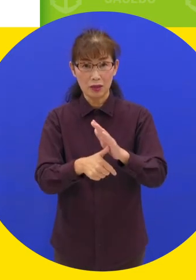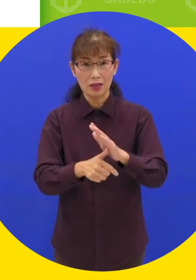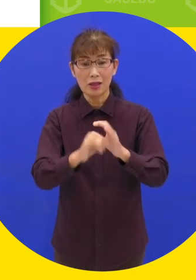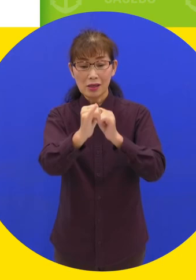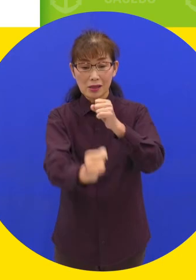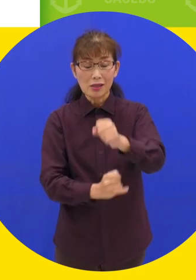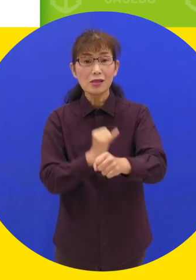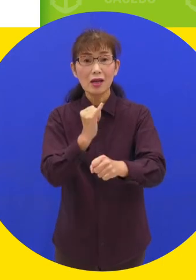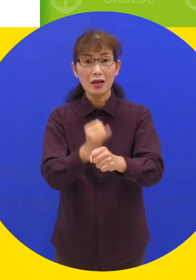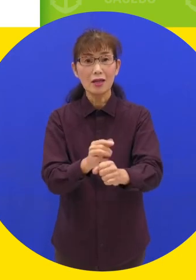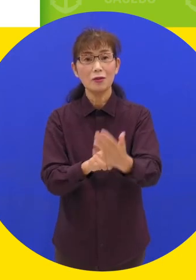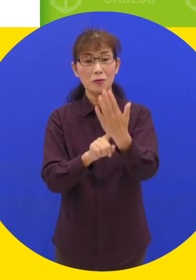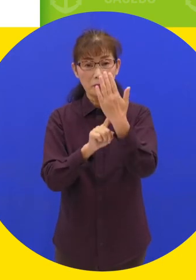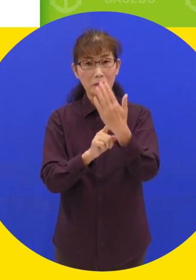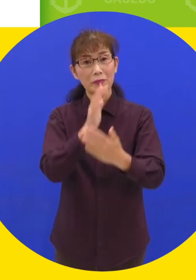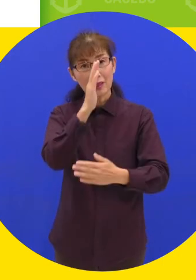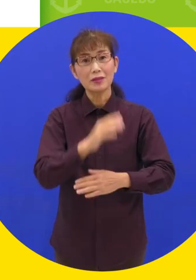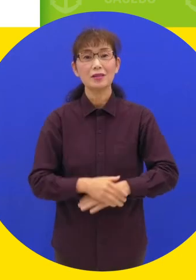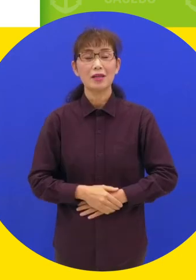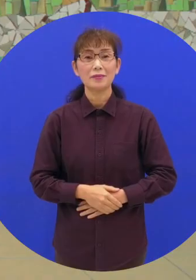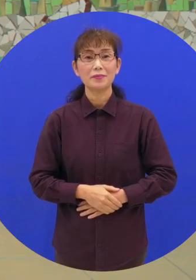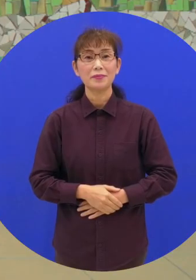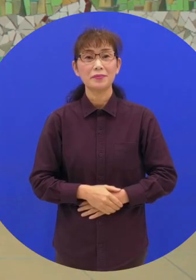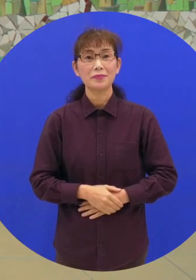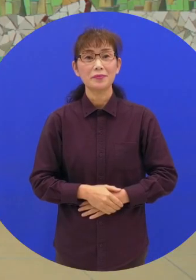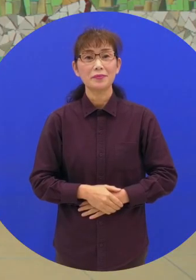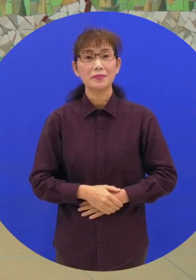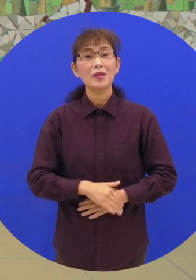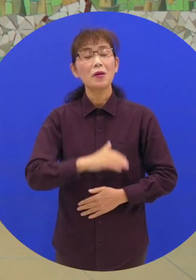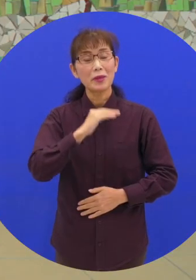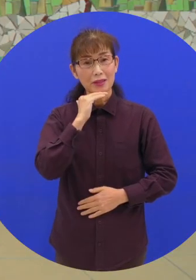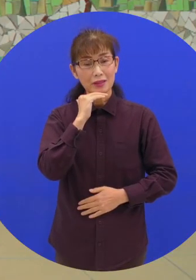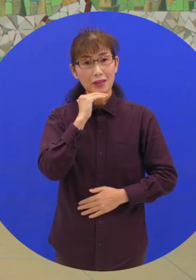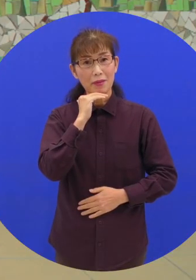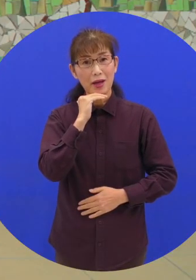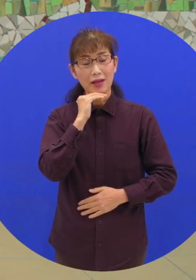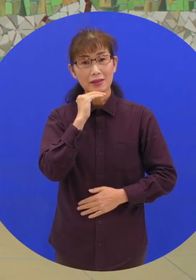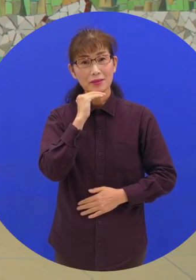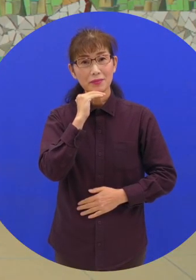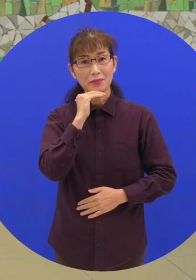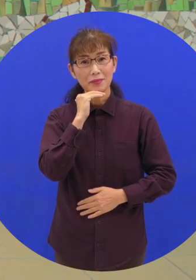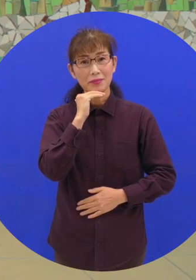方はキラッと佐世保で検索してください。 お待ちしてます。